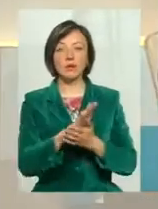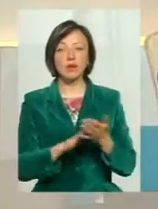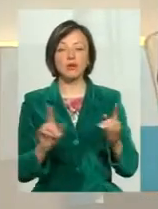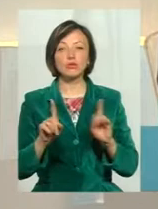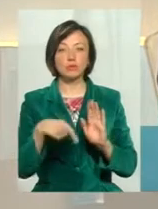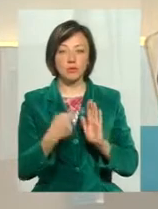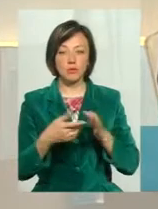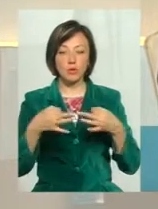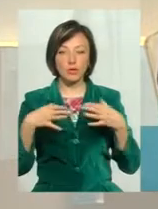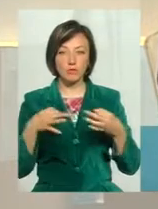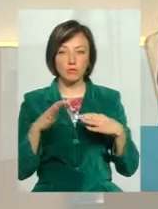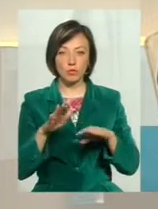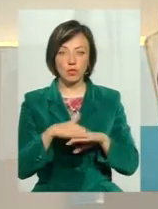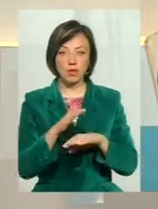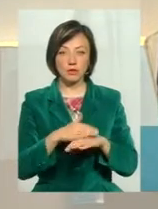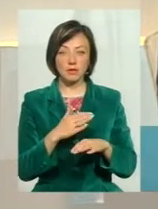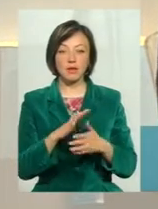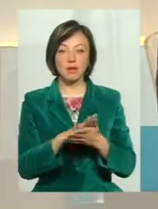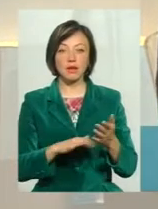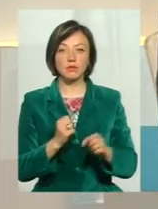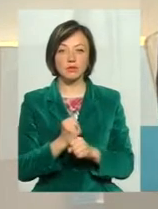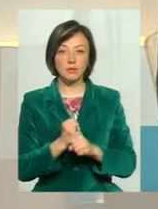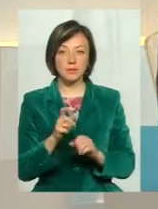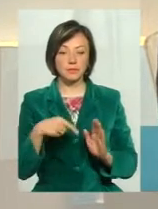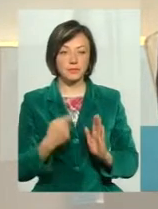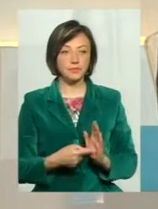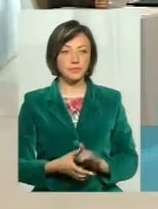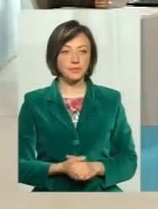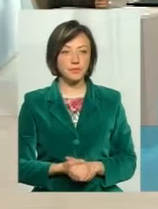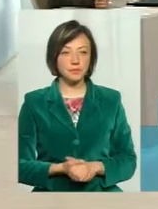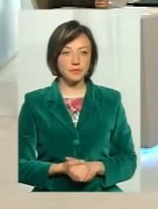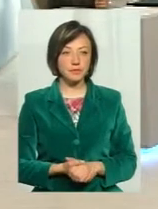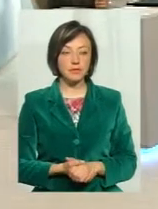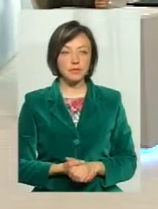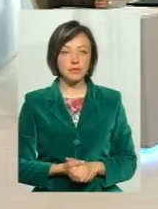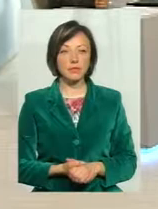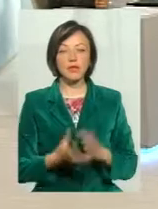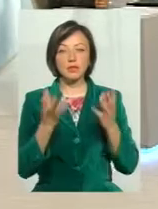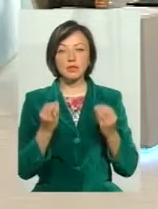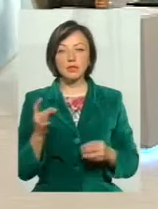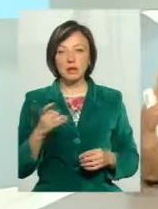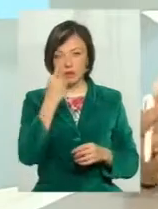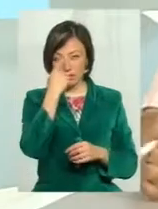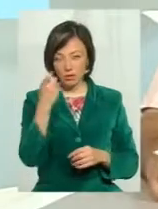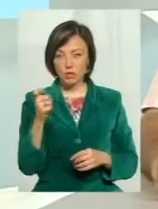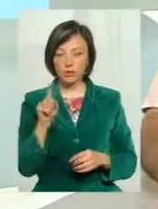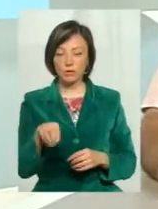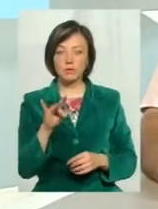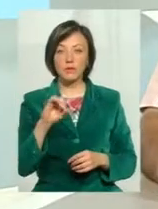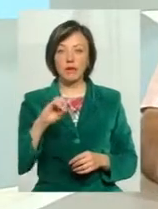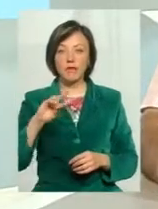питання. Об'ясніть мені ситуацію, як мені далі поступити. Давайте я ще раз наголошу на тому, що в травні